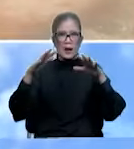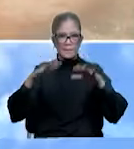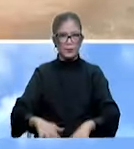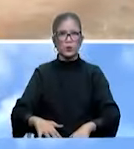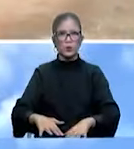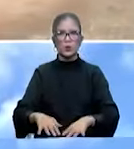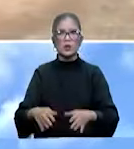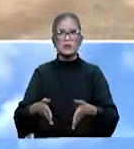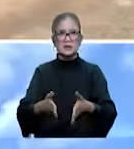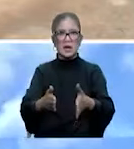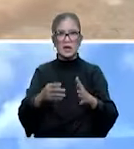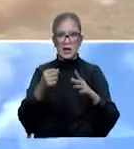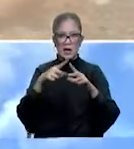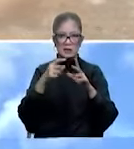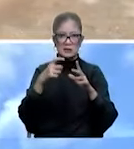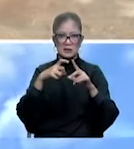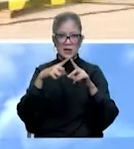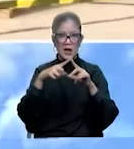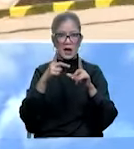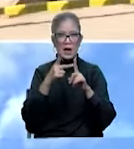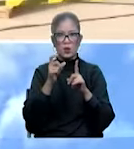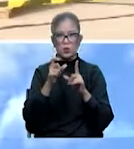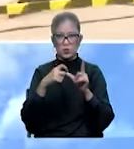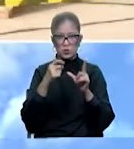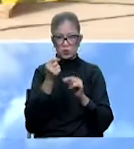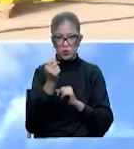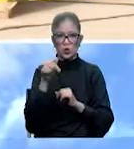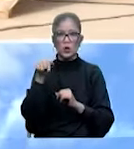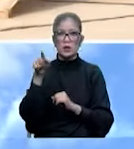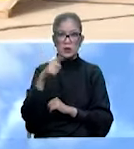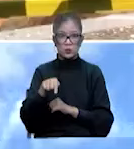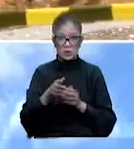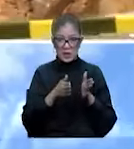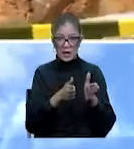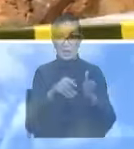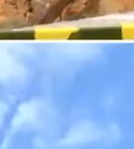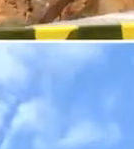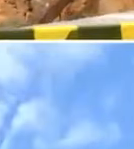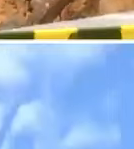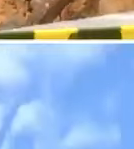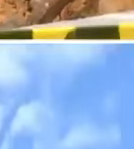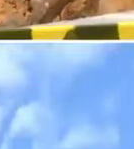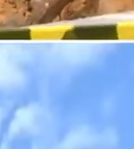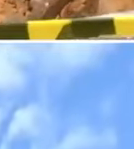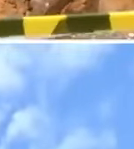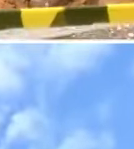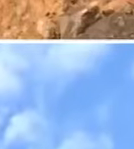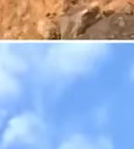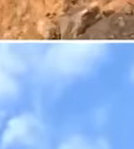Jalan Rancahaur, Desa Karangtengah, Tangerang, Banten. Adapun jalan ini memang menjadi jalan yang penghubung alternatif atau